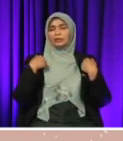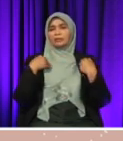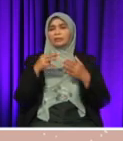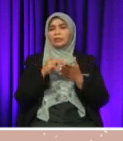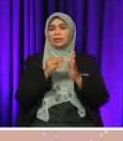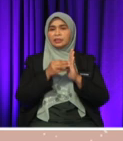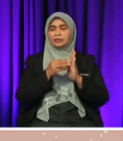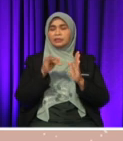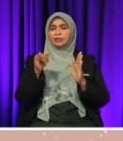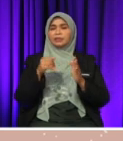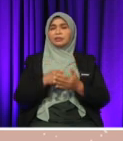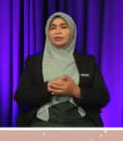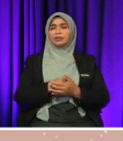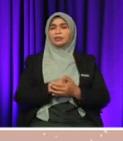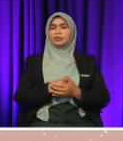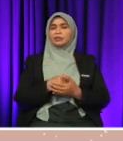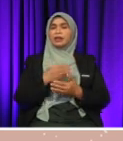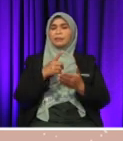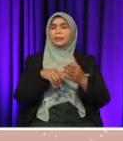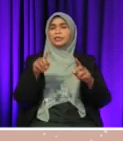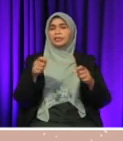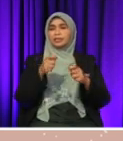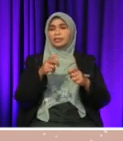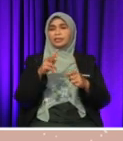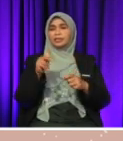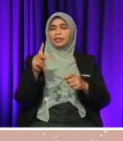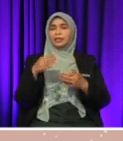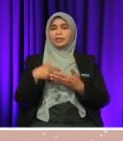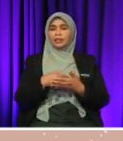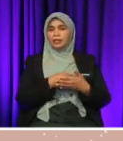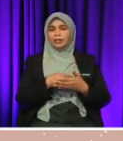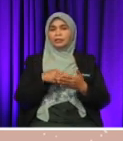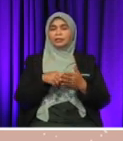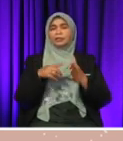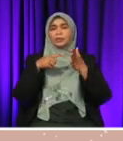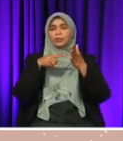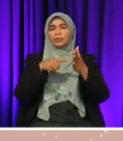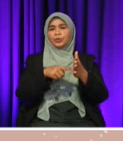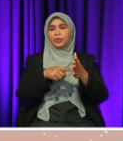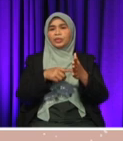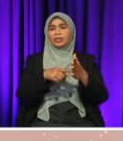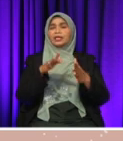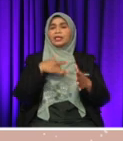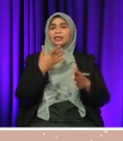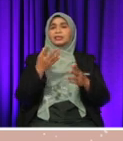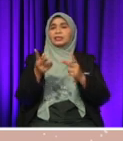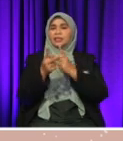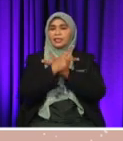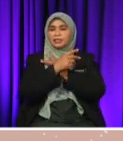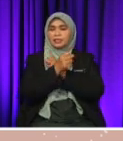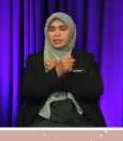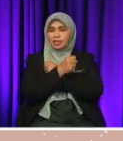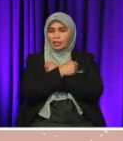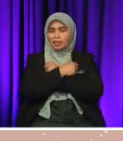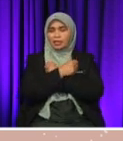Jadi kenapa anak tuh apa tindakan anak tuh adalah dia menunjukkan perasaan sayang tadi akhirnya sikap kasih sayang